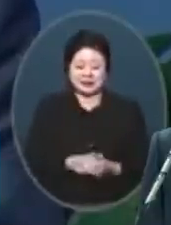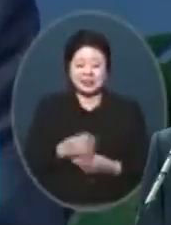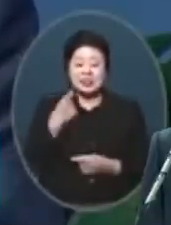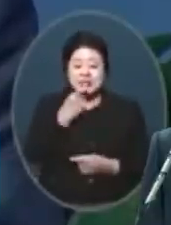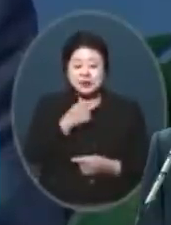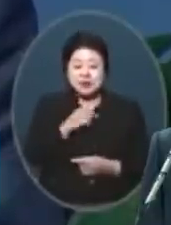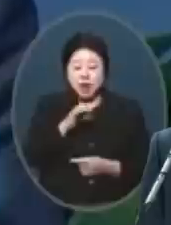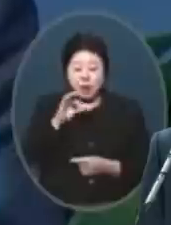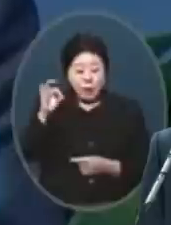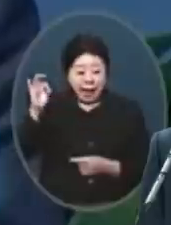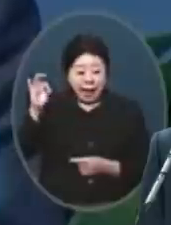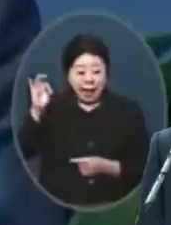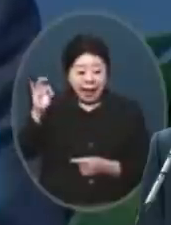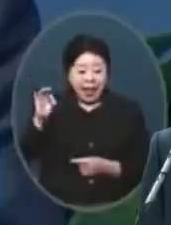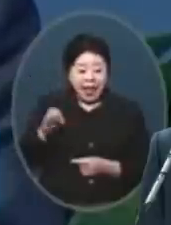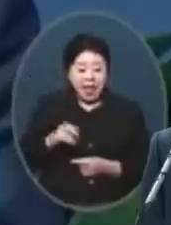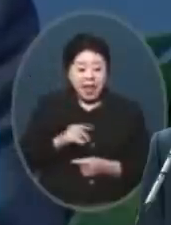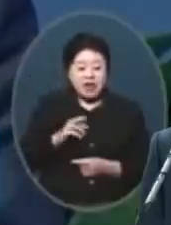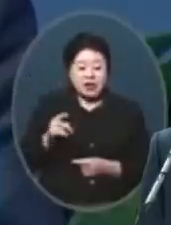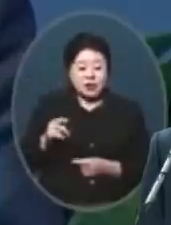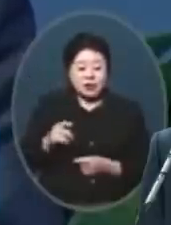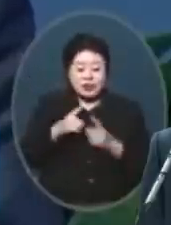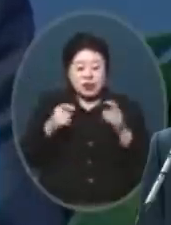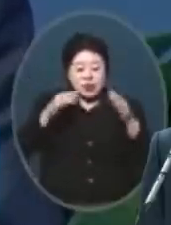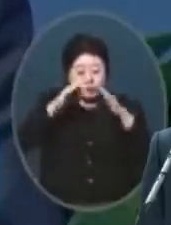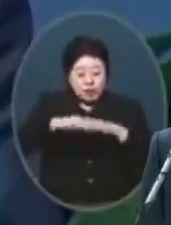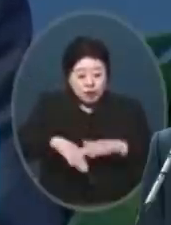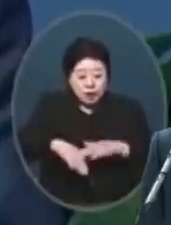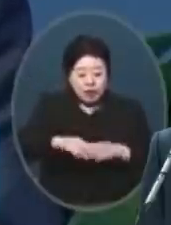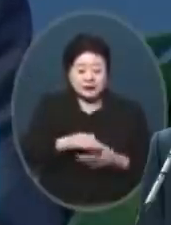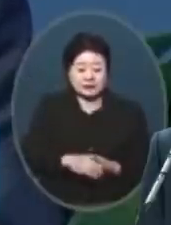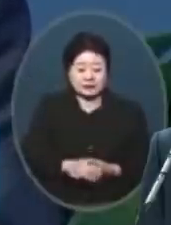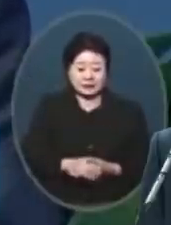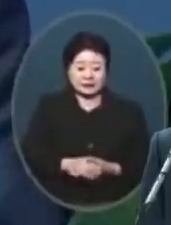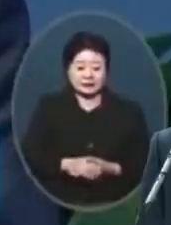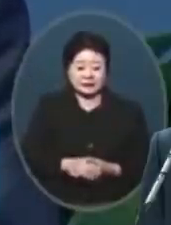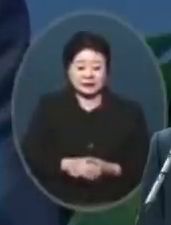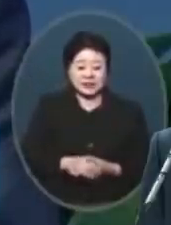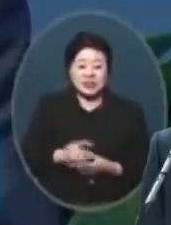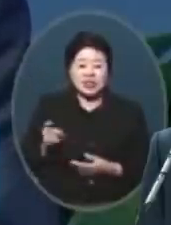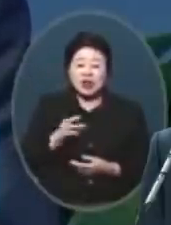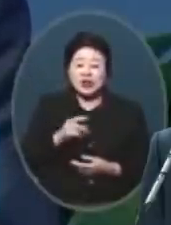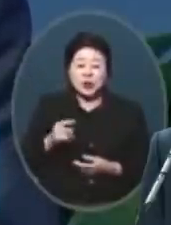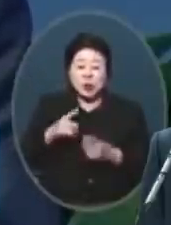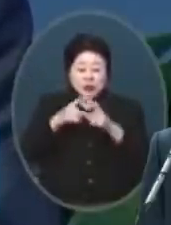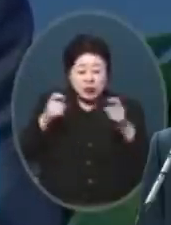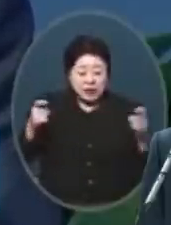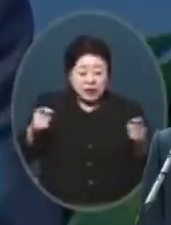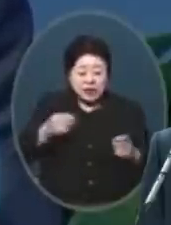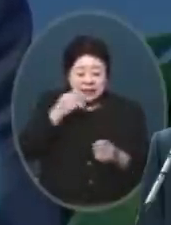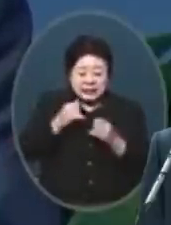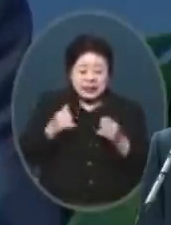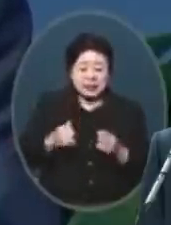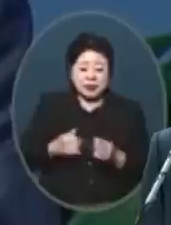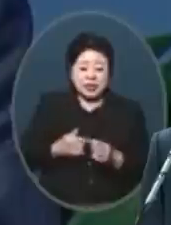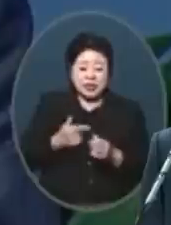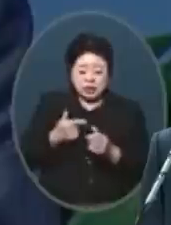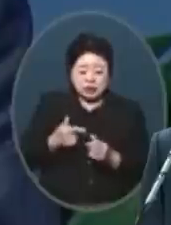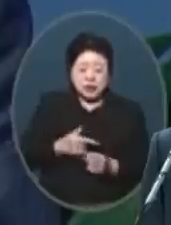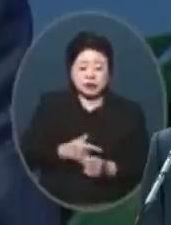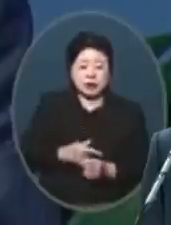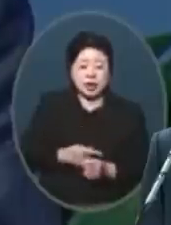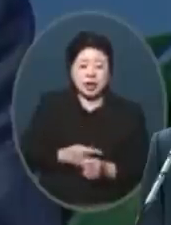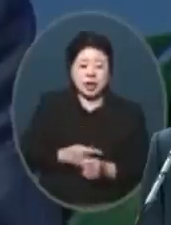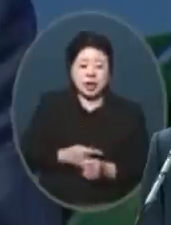입술의 고백이 여리고성이 무너지게 했습니다. 여리고성이 이스라엘 백성이 여세 동안 한 바퀴씩